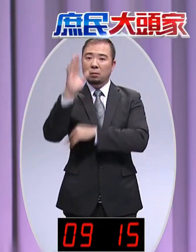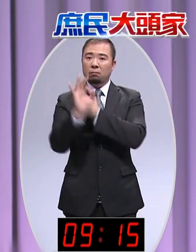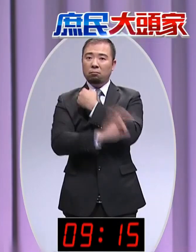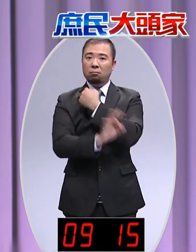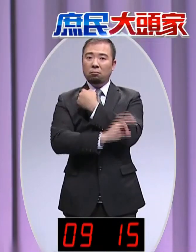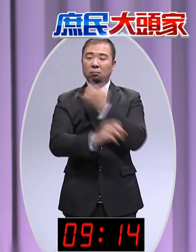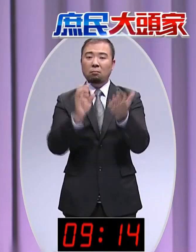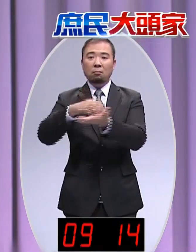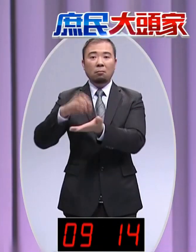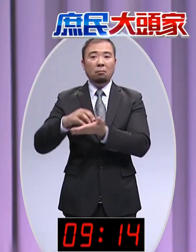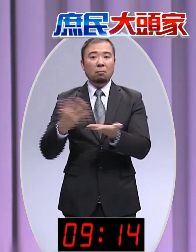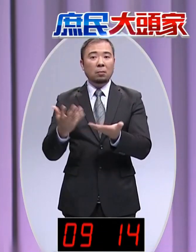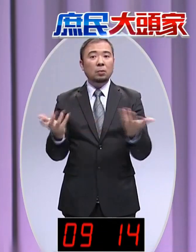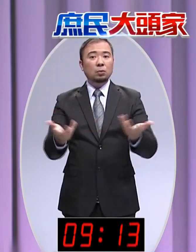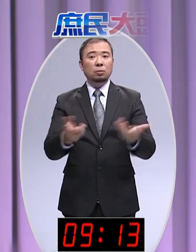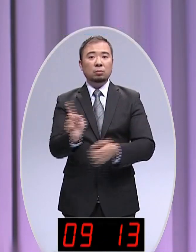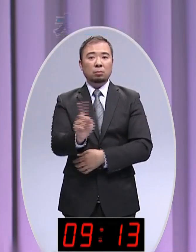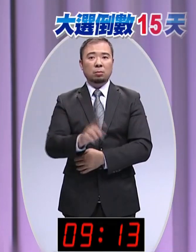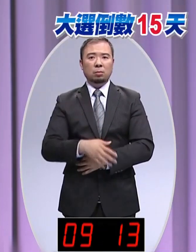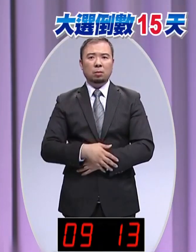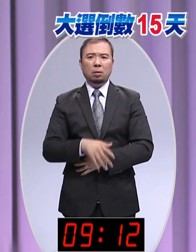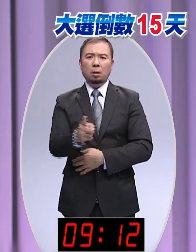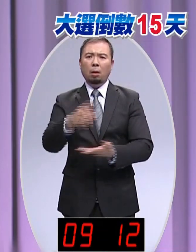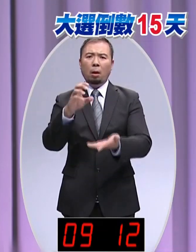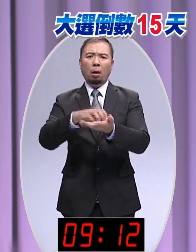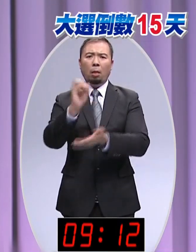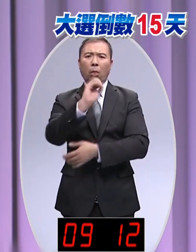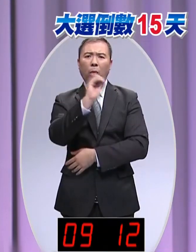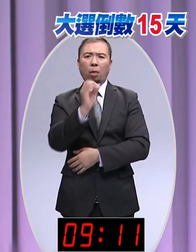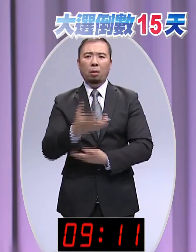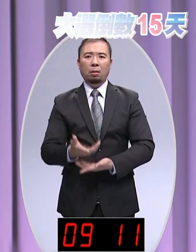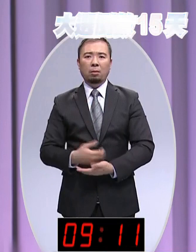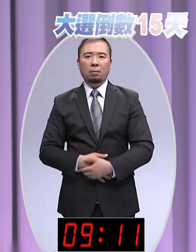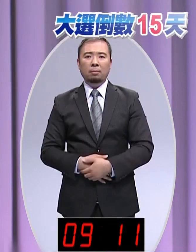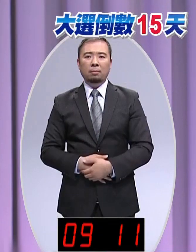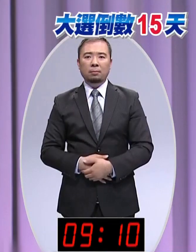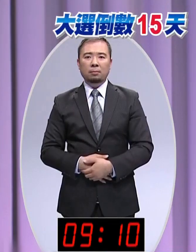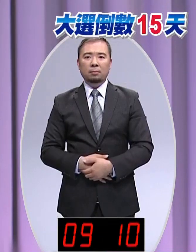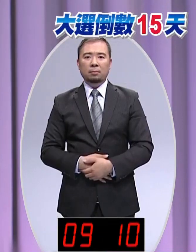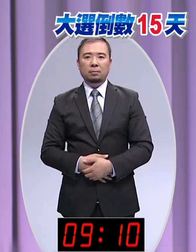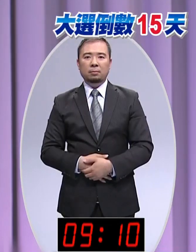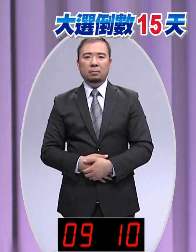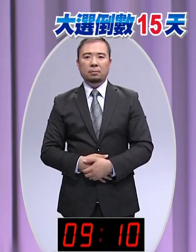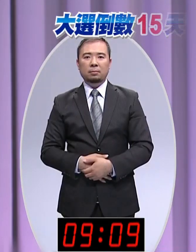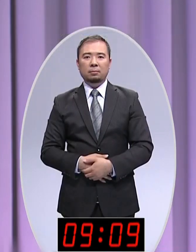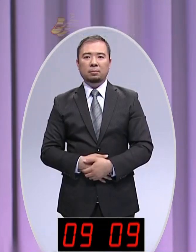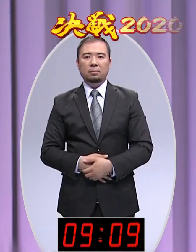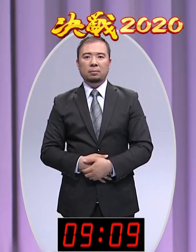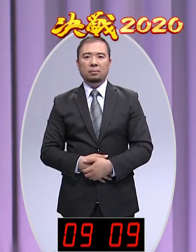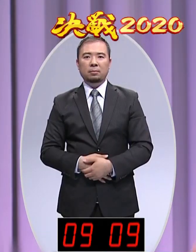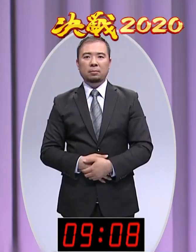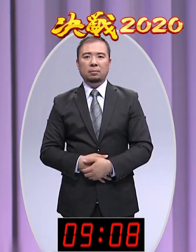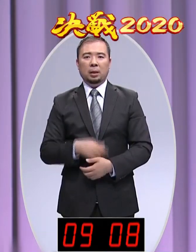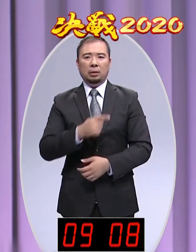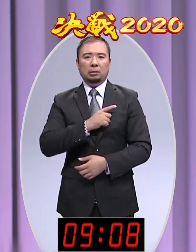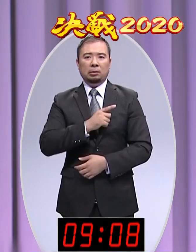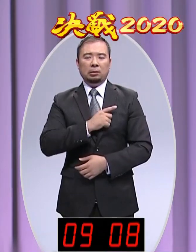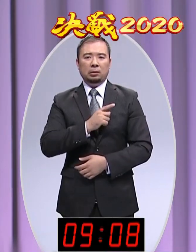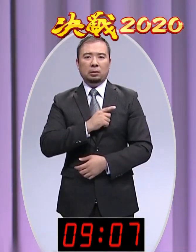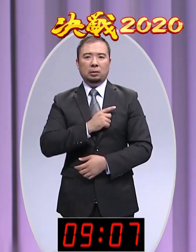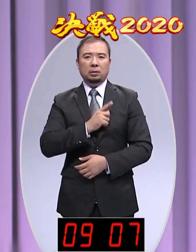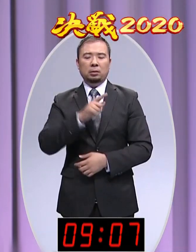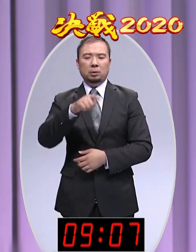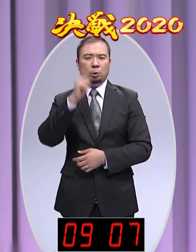案件在哪里？你没有根据啊！你只是 泛泛的用你的国民党的